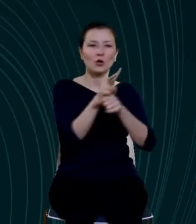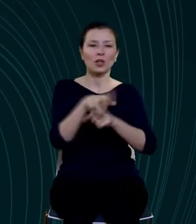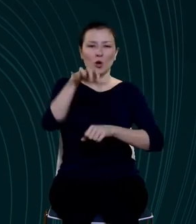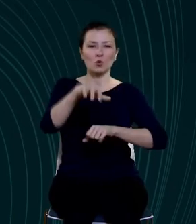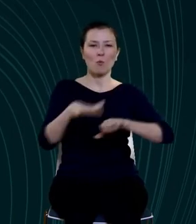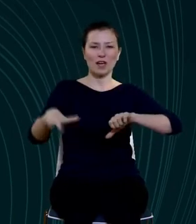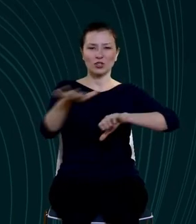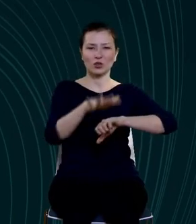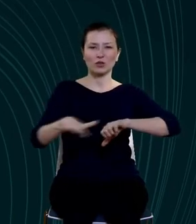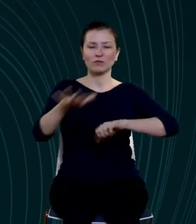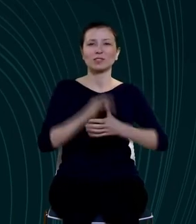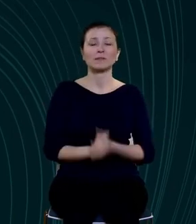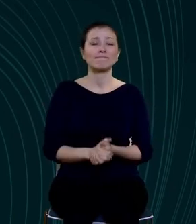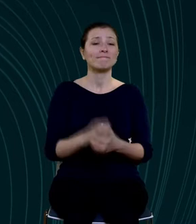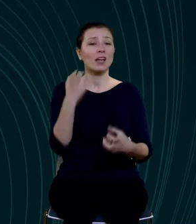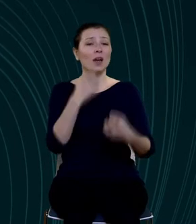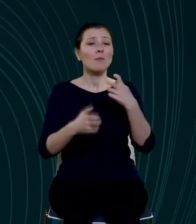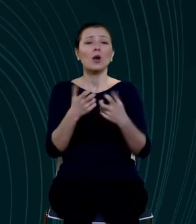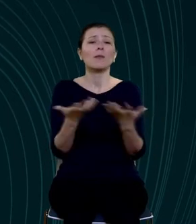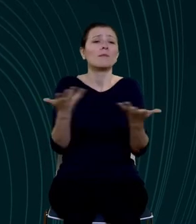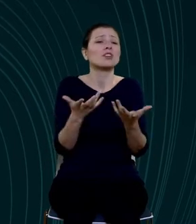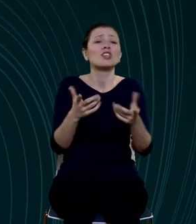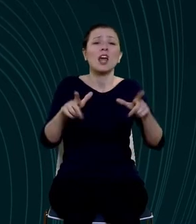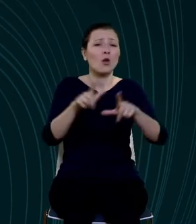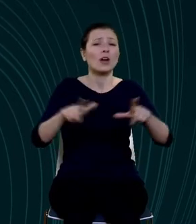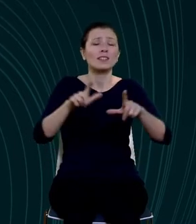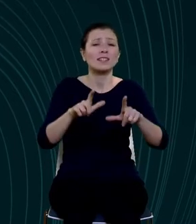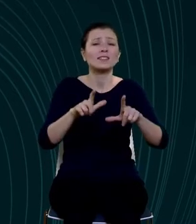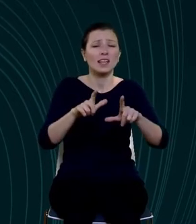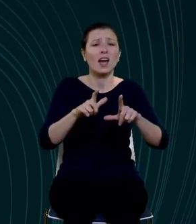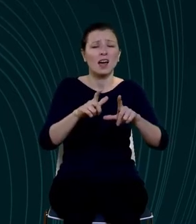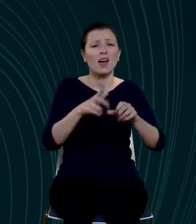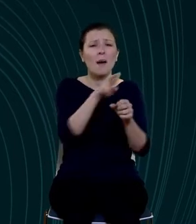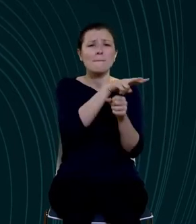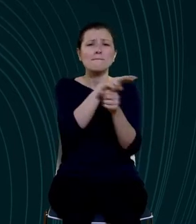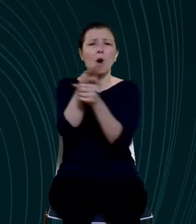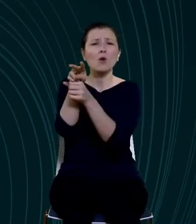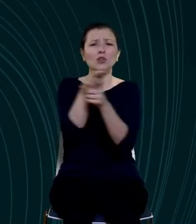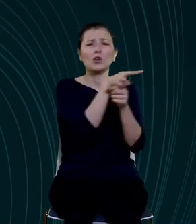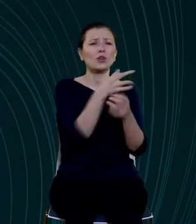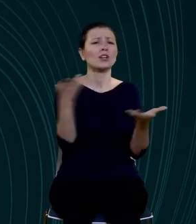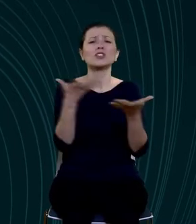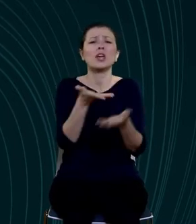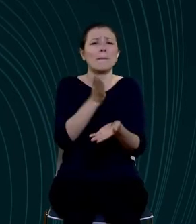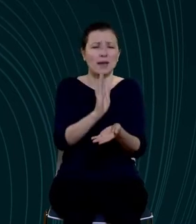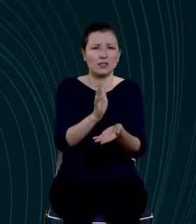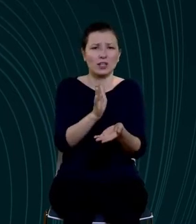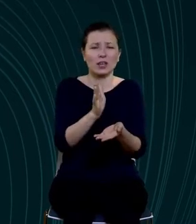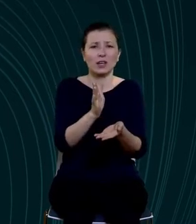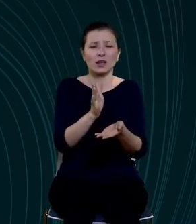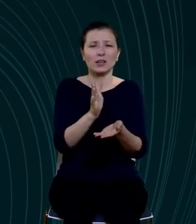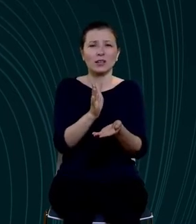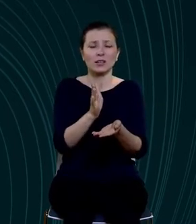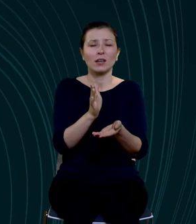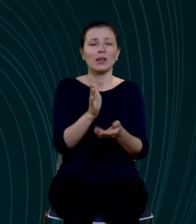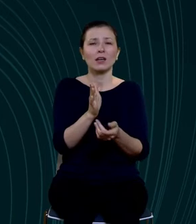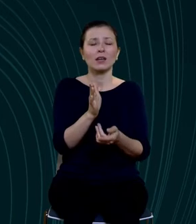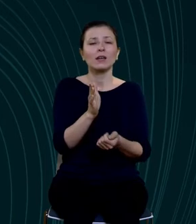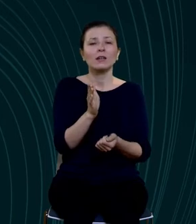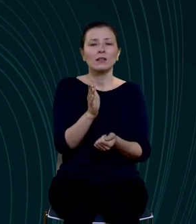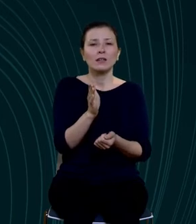Problem wyboru lokalizacji czy ustalenia miejsca, w którym dany monitoring jest prowadzony, nie jest zagadnieniem tak